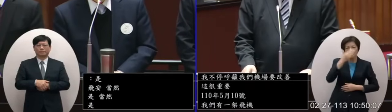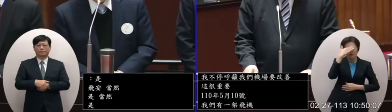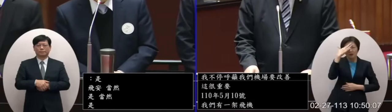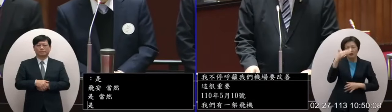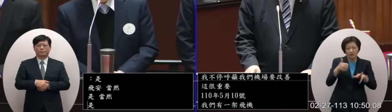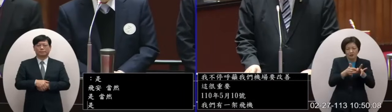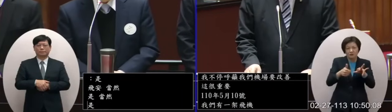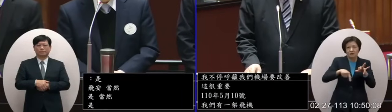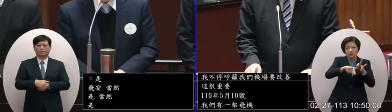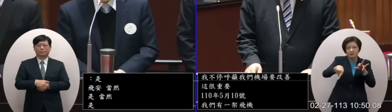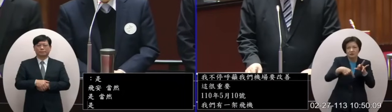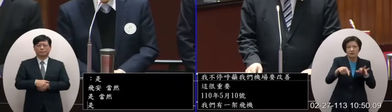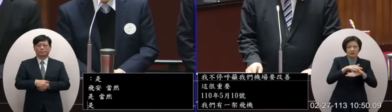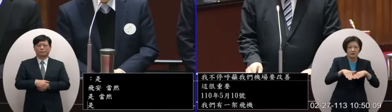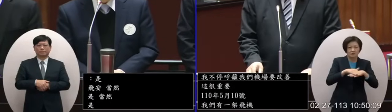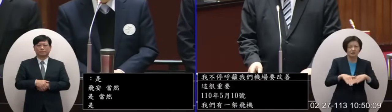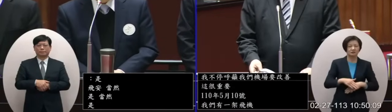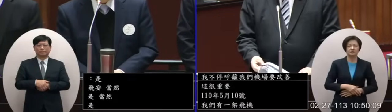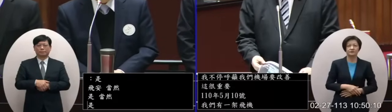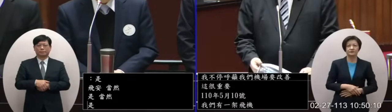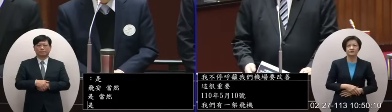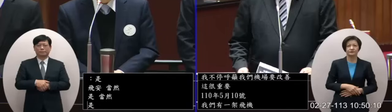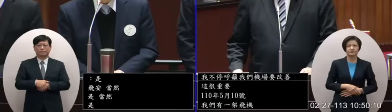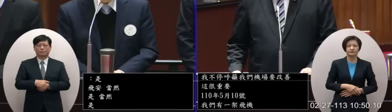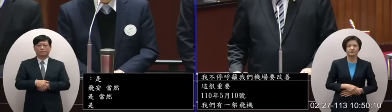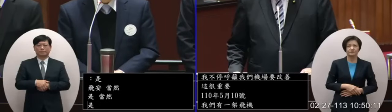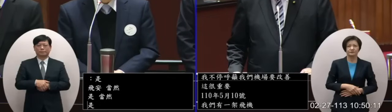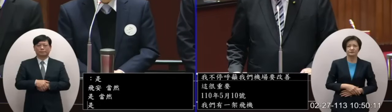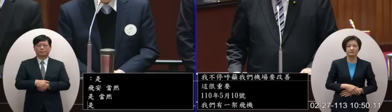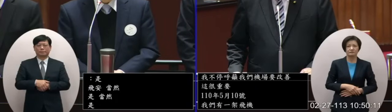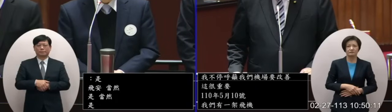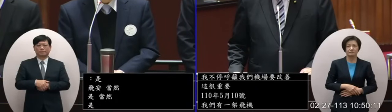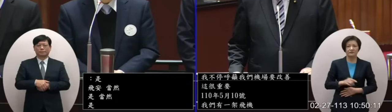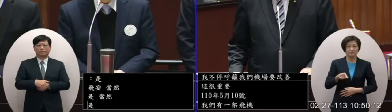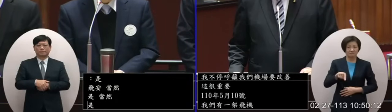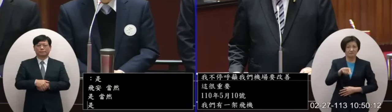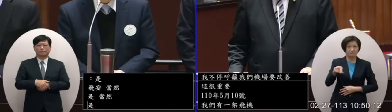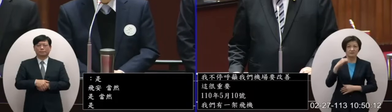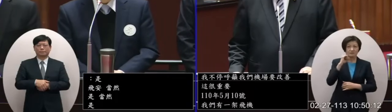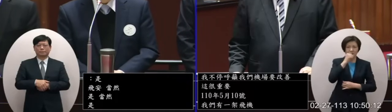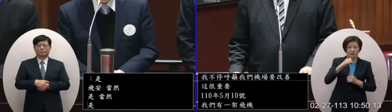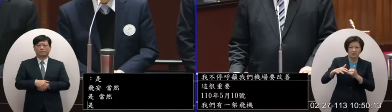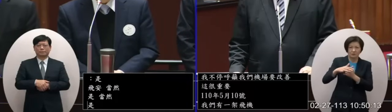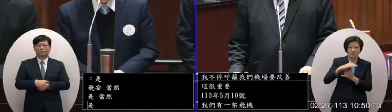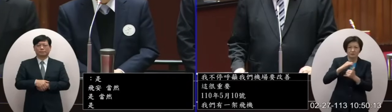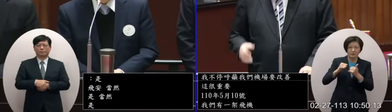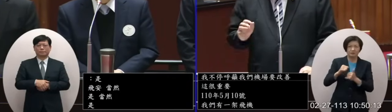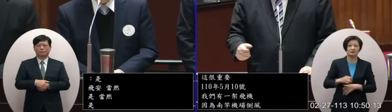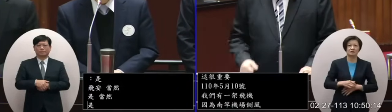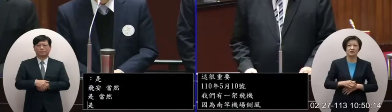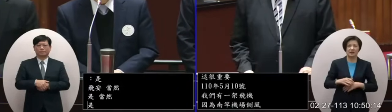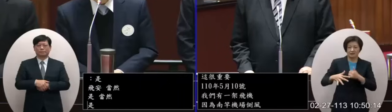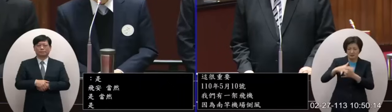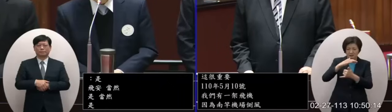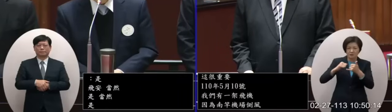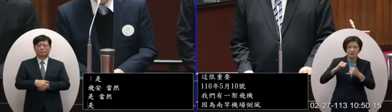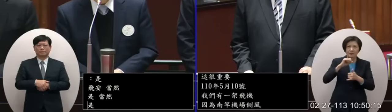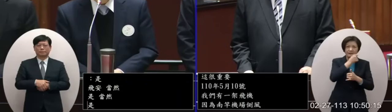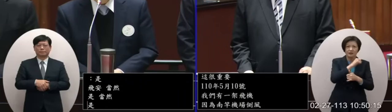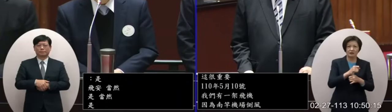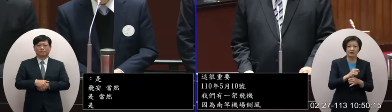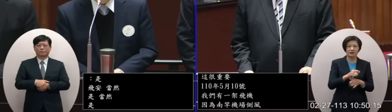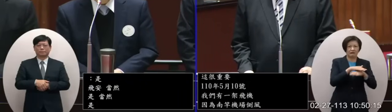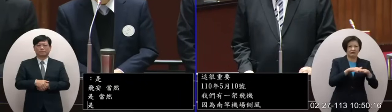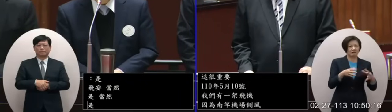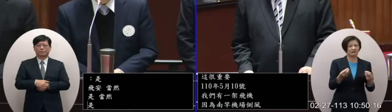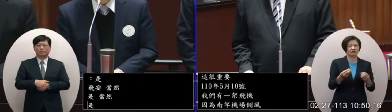安全啊，所以这一些都是呢，全国最不安全的机场，比较不安全的机场好